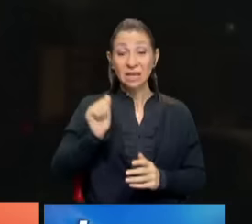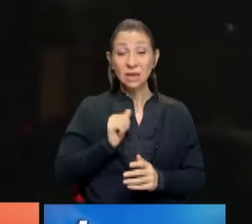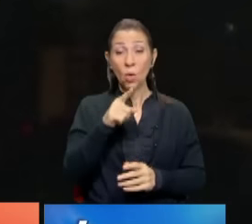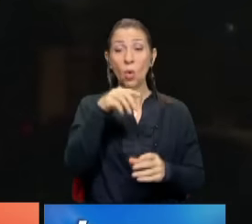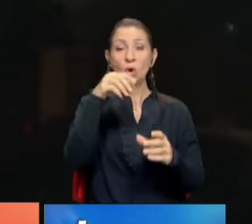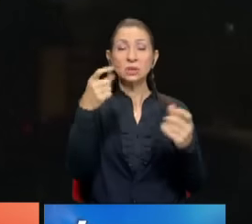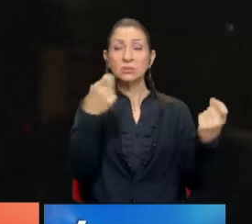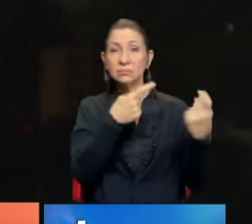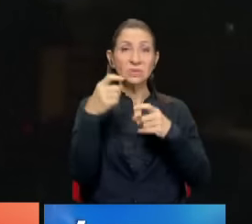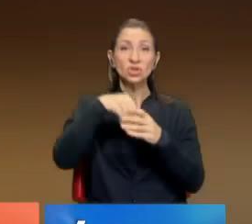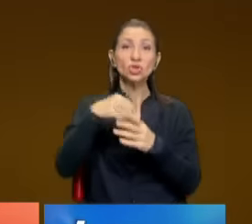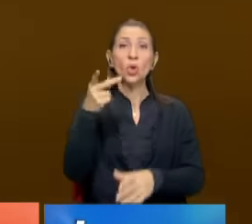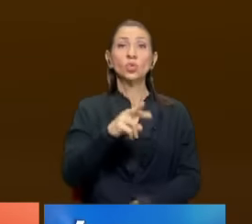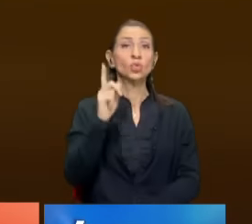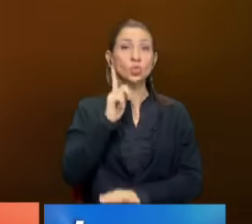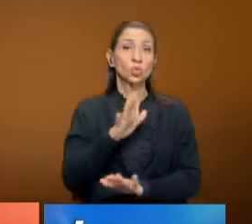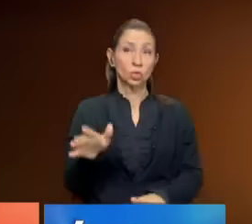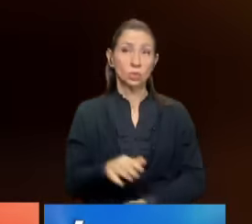çatışmalarda öldürüldüğünü duyurdu.